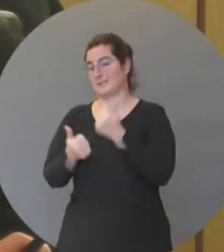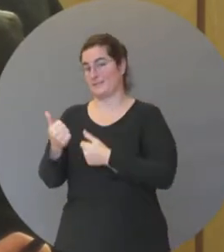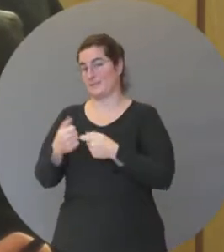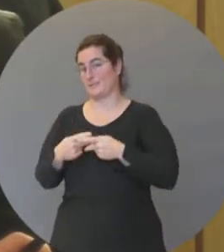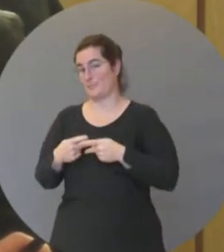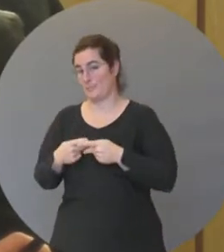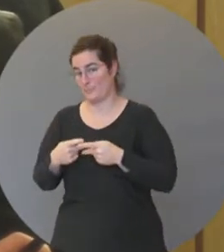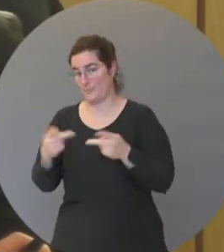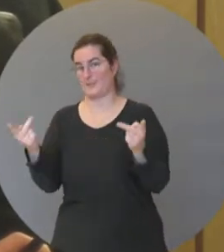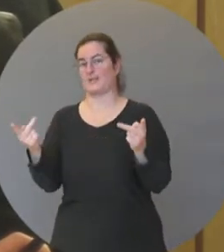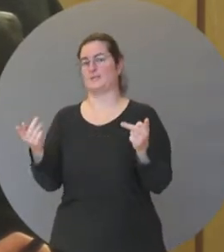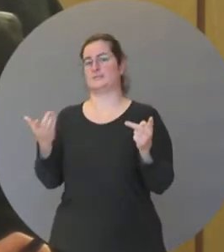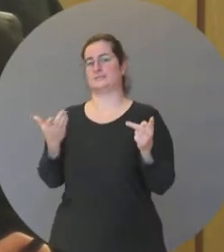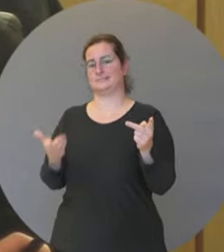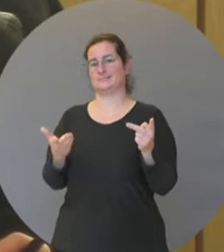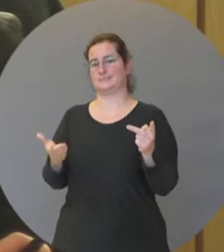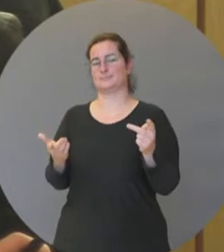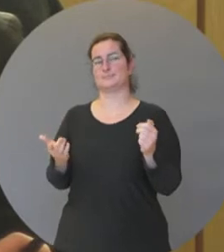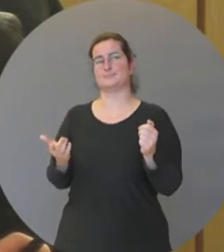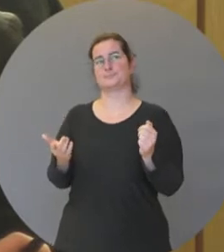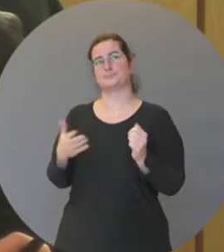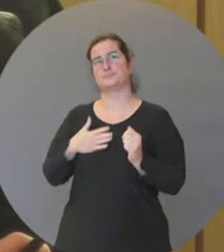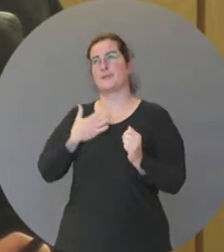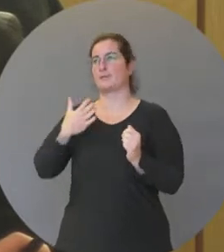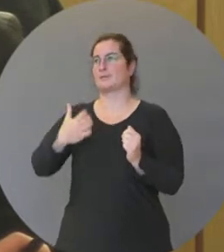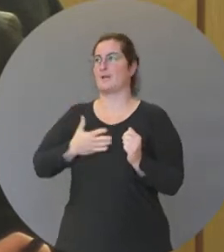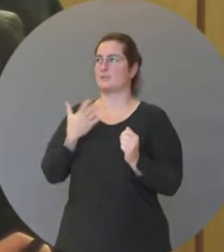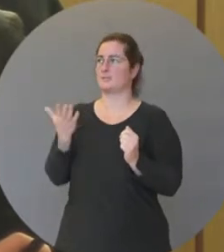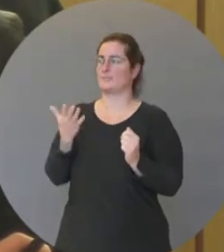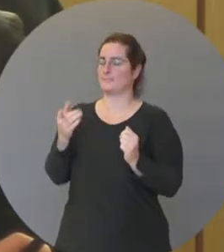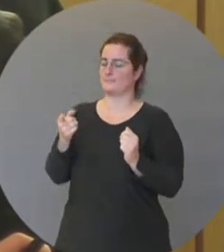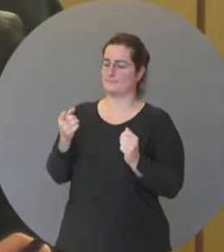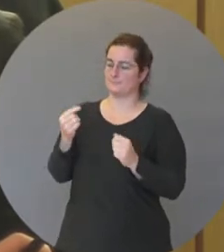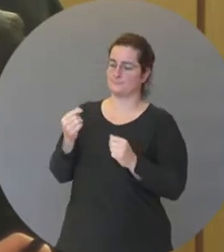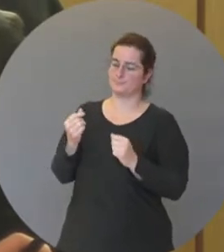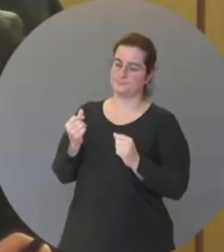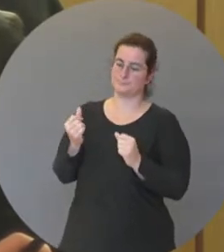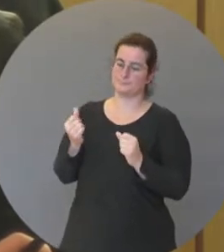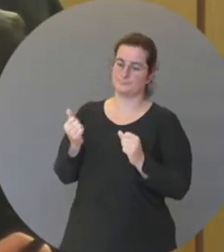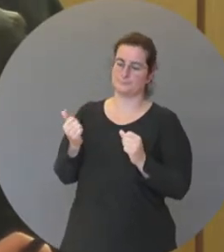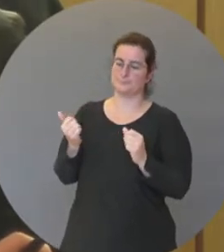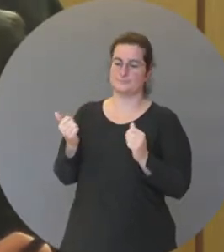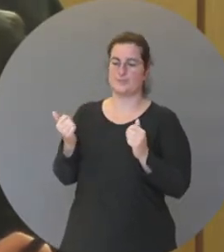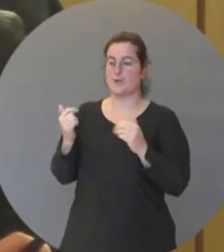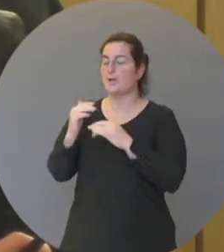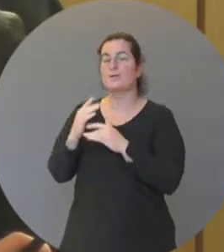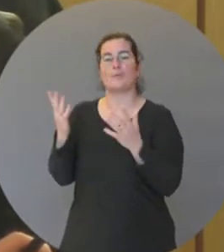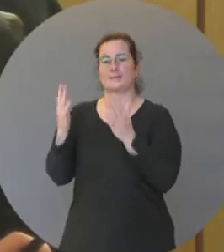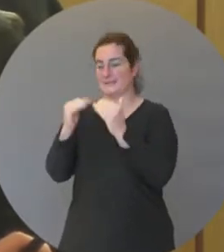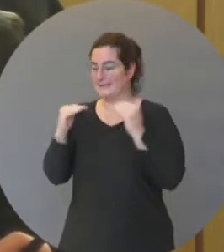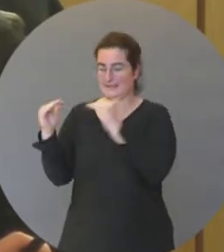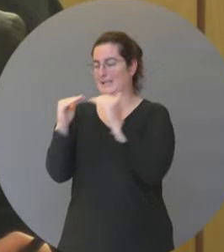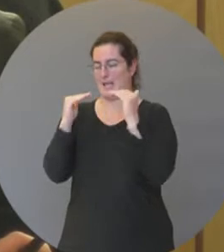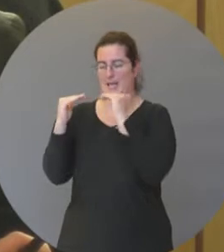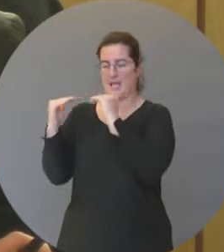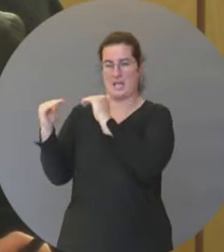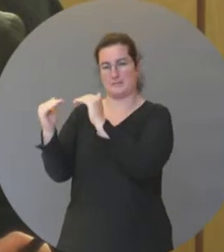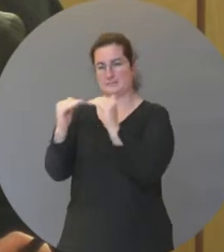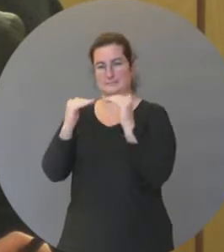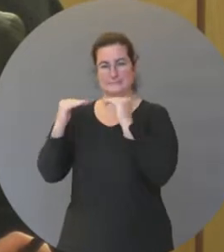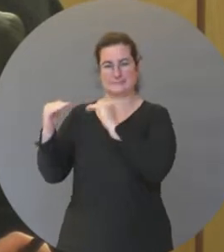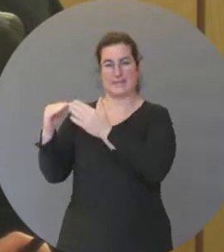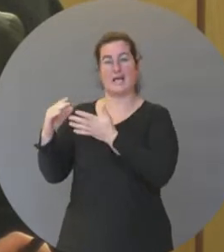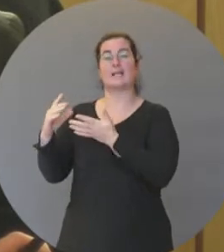donne véritablement la garantie d'équité d'égalité traitement sur l'ensemble